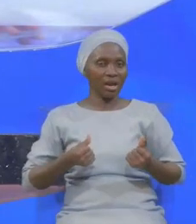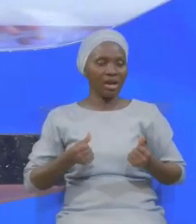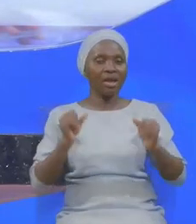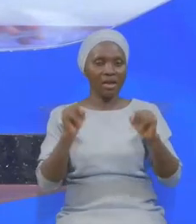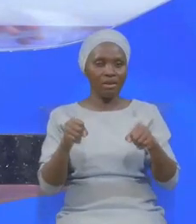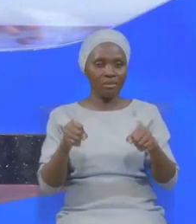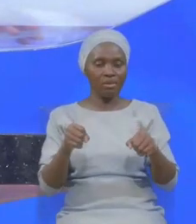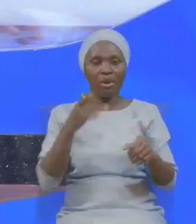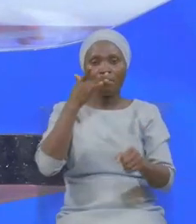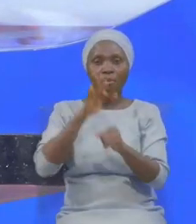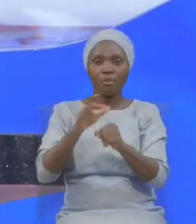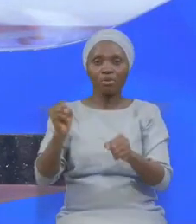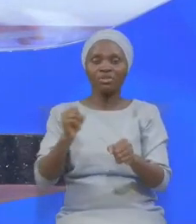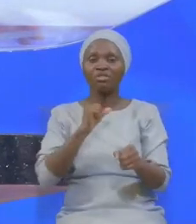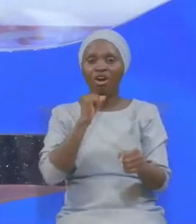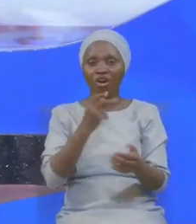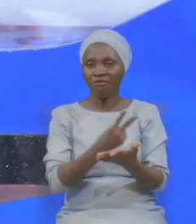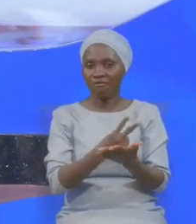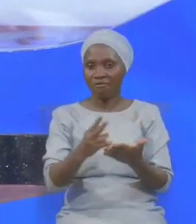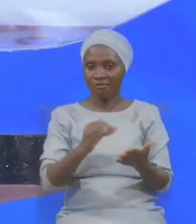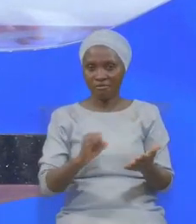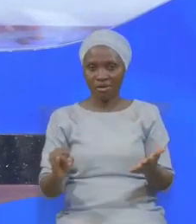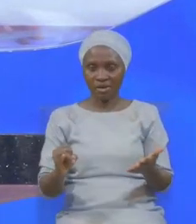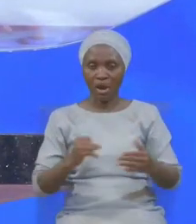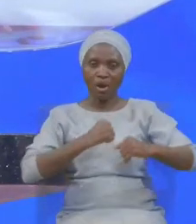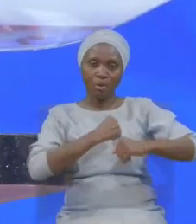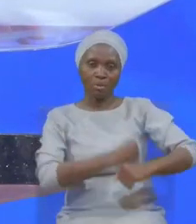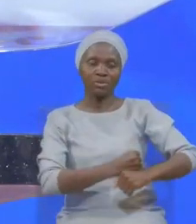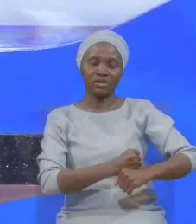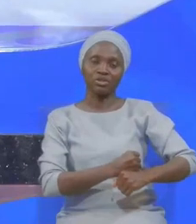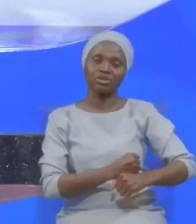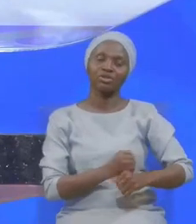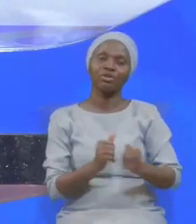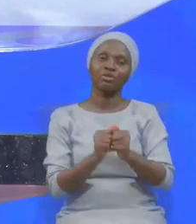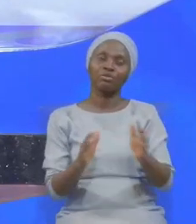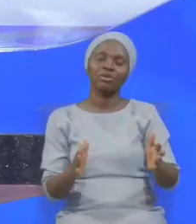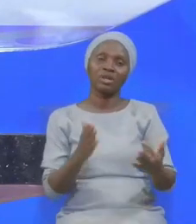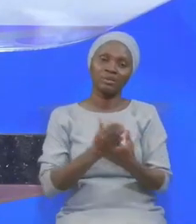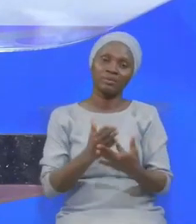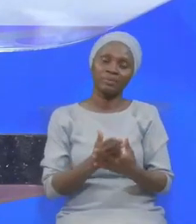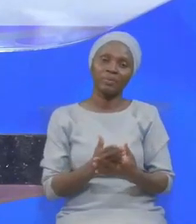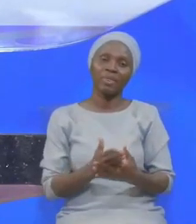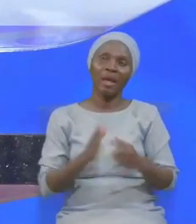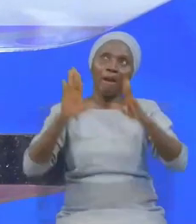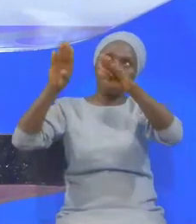promesses infaillibles, la protection imprenable, la provision